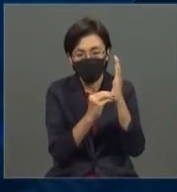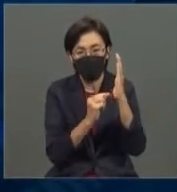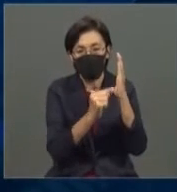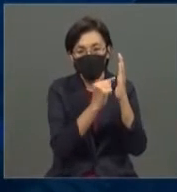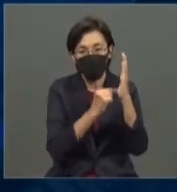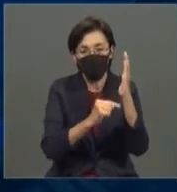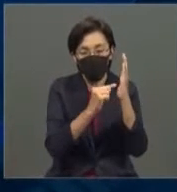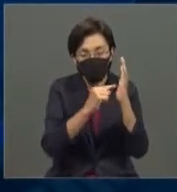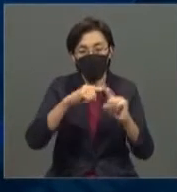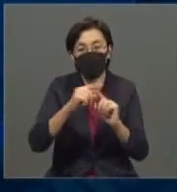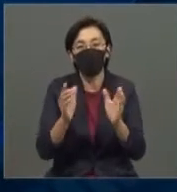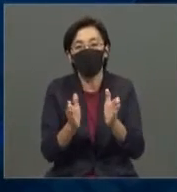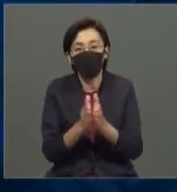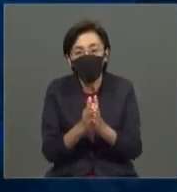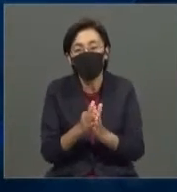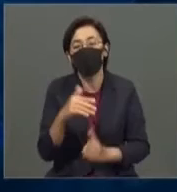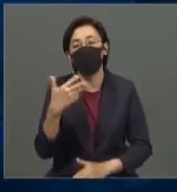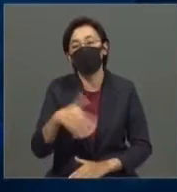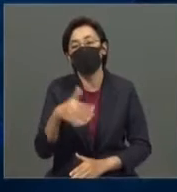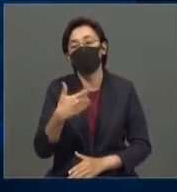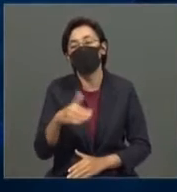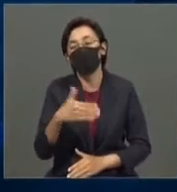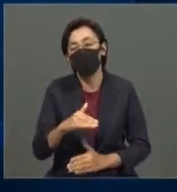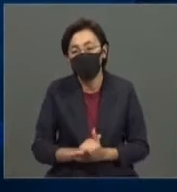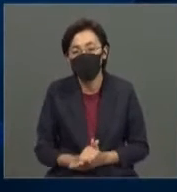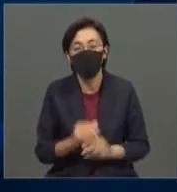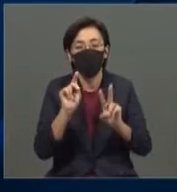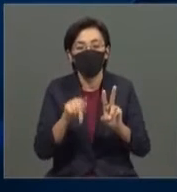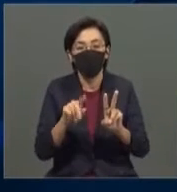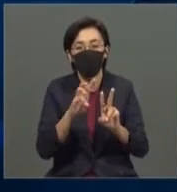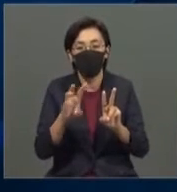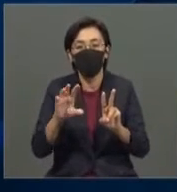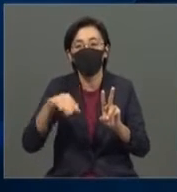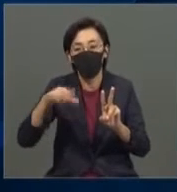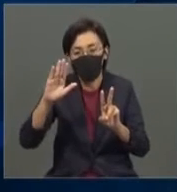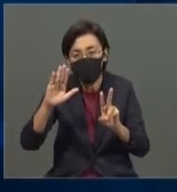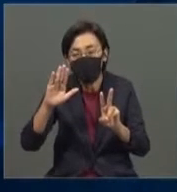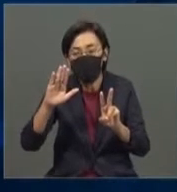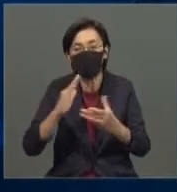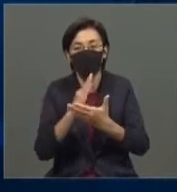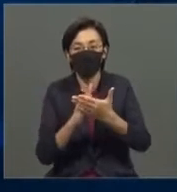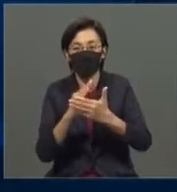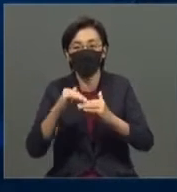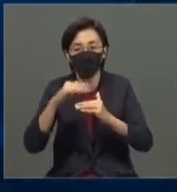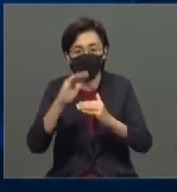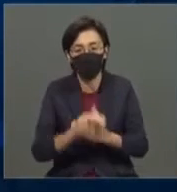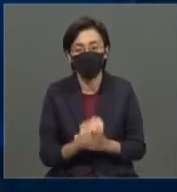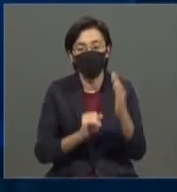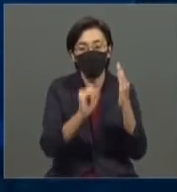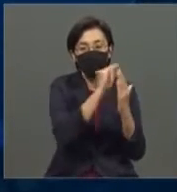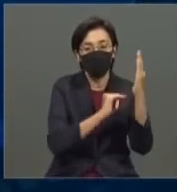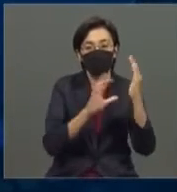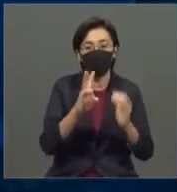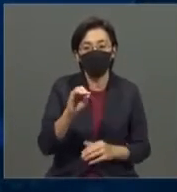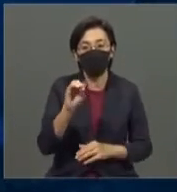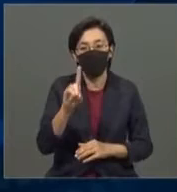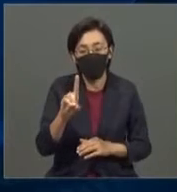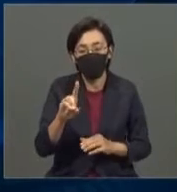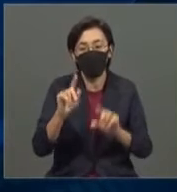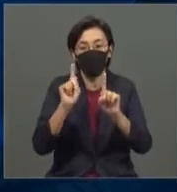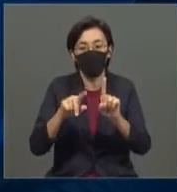ที่นี้นะครับก็ไปเกินครึ่งแล้วนะครับ 2,600 กว่าอีก71จังหวัดมาก็เ